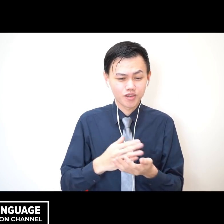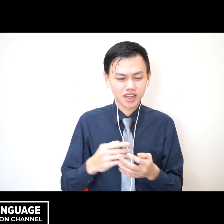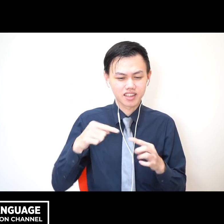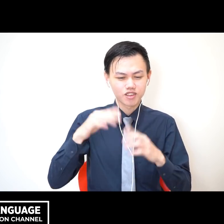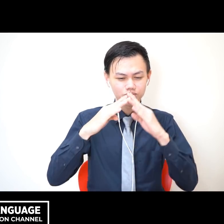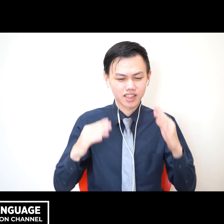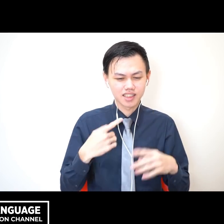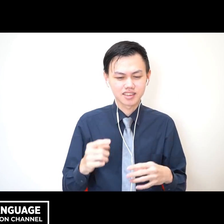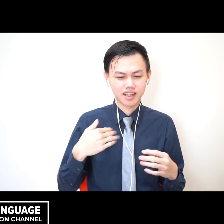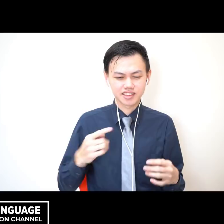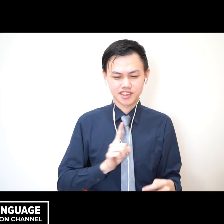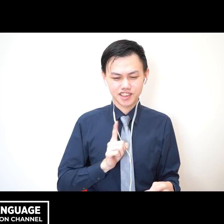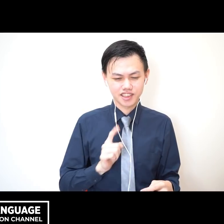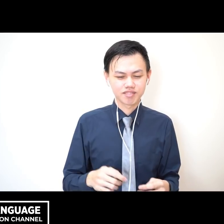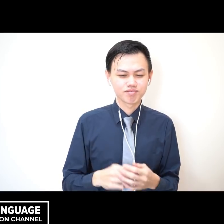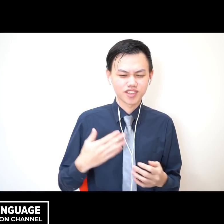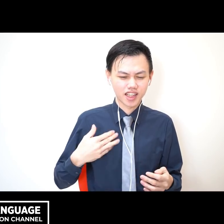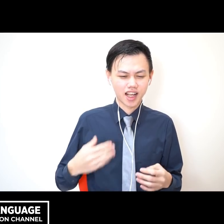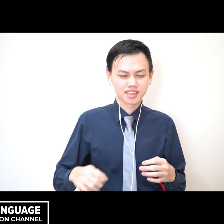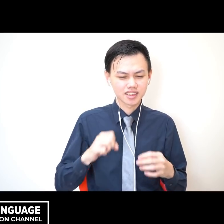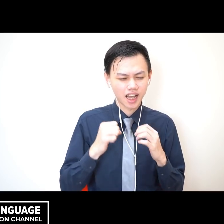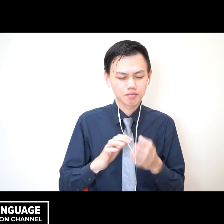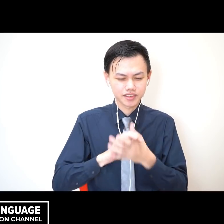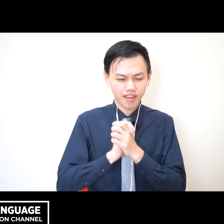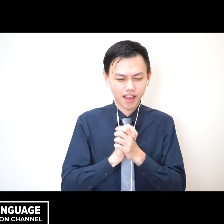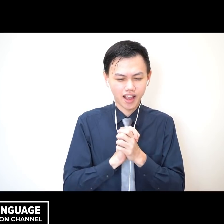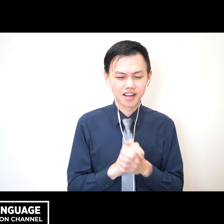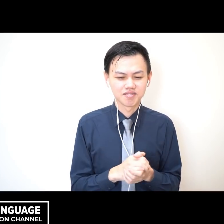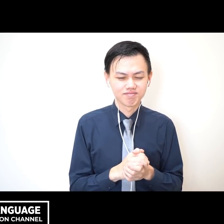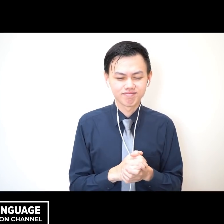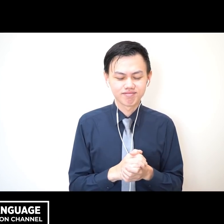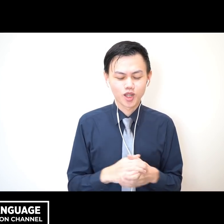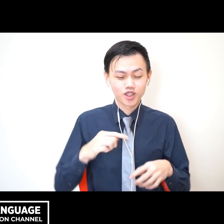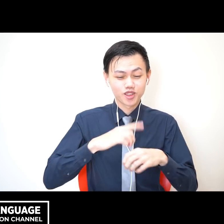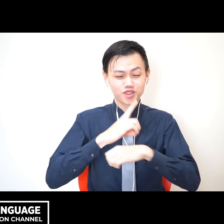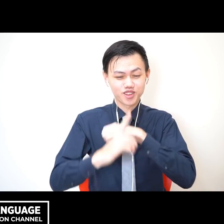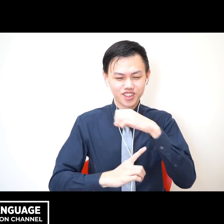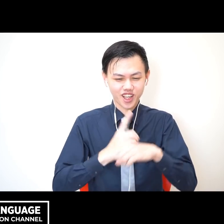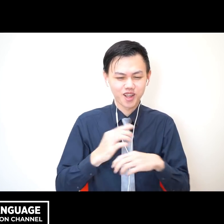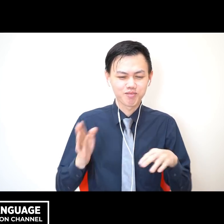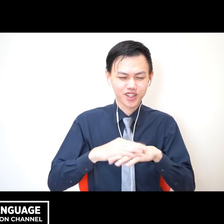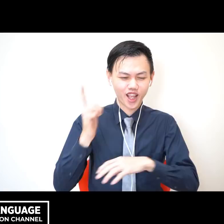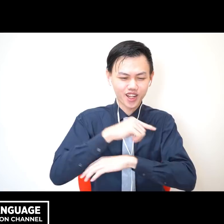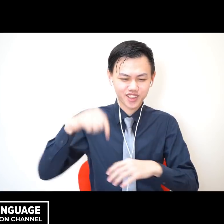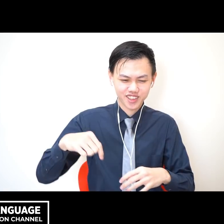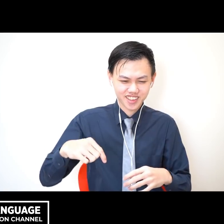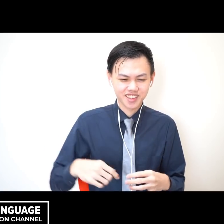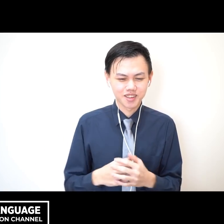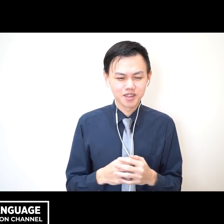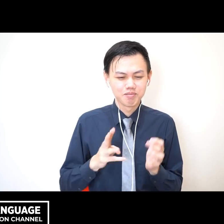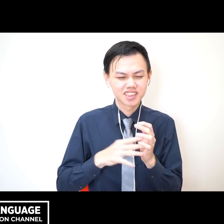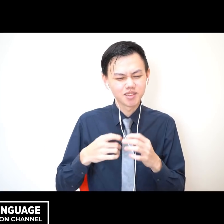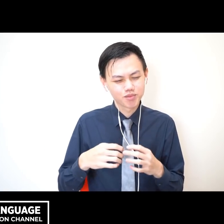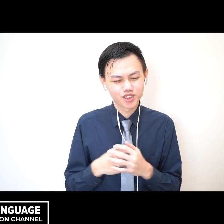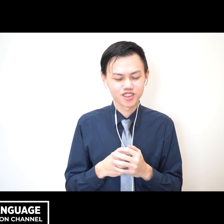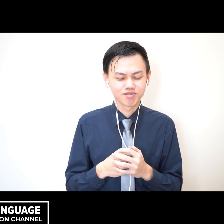sangat percaya bahwa dalam kondisi dunia pada hari ini, meskipun kita sedang ada dalam sebuah badai yang sangat luar biasa,